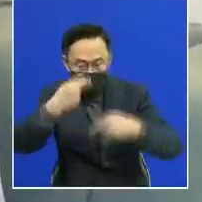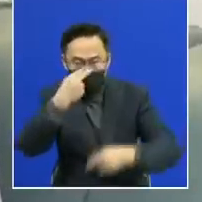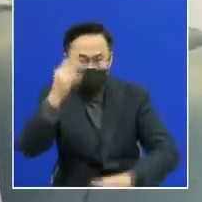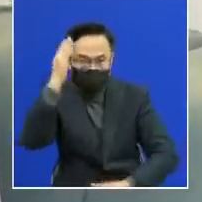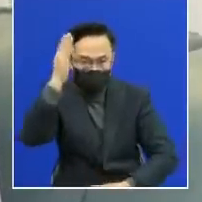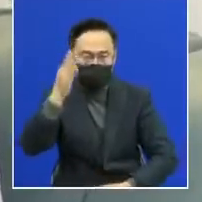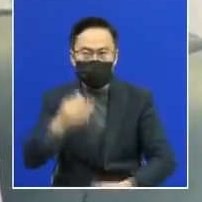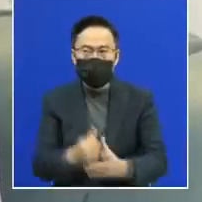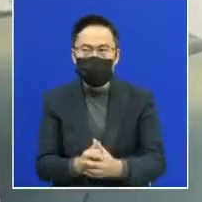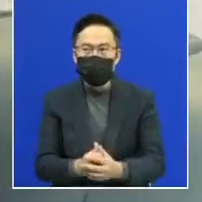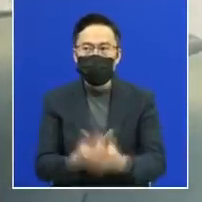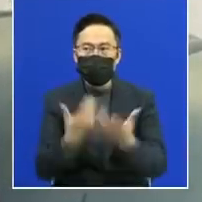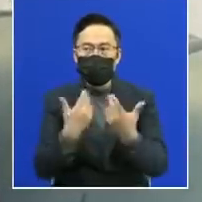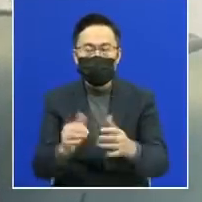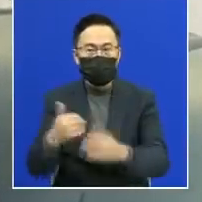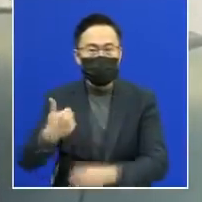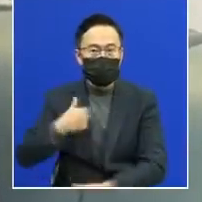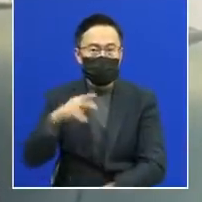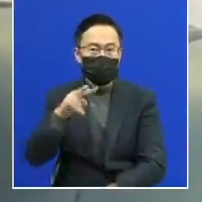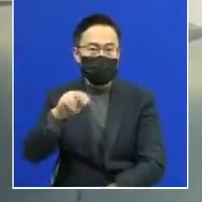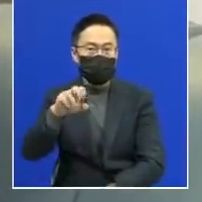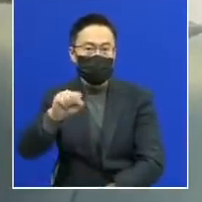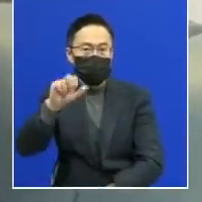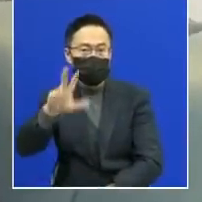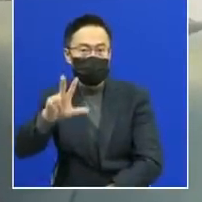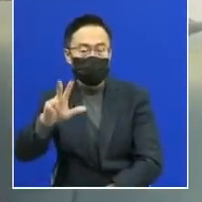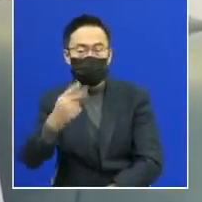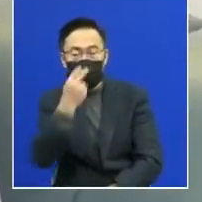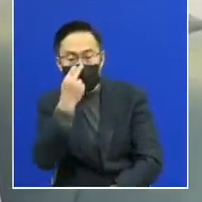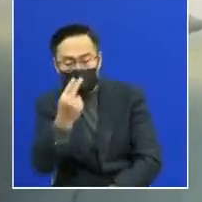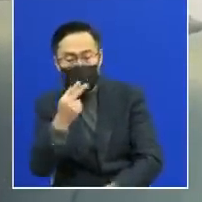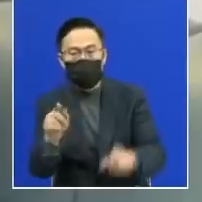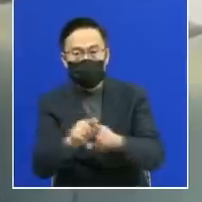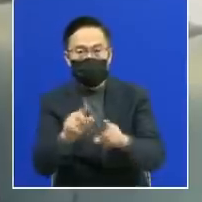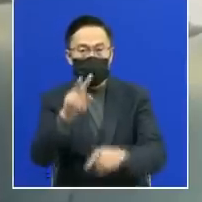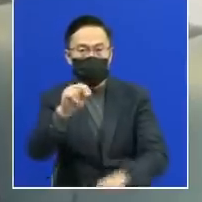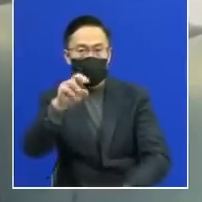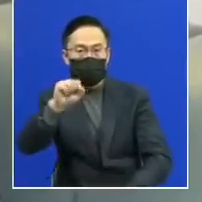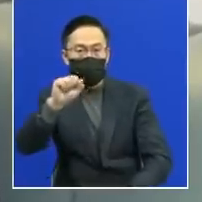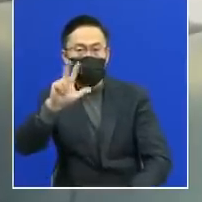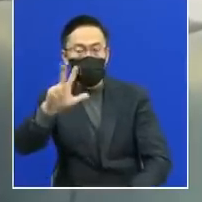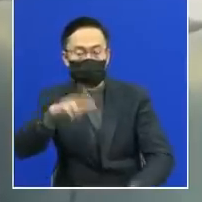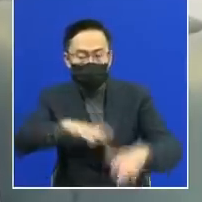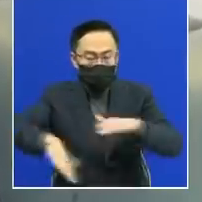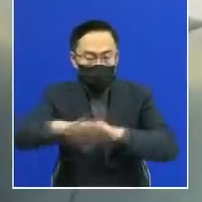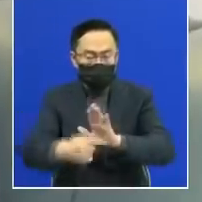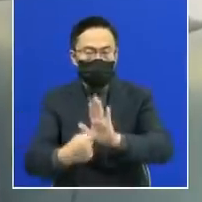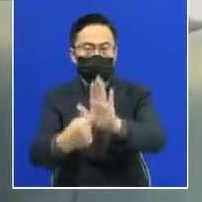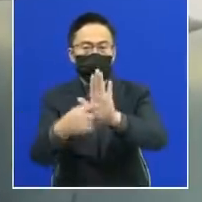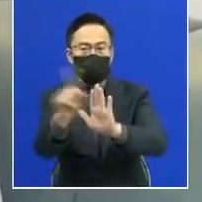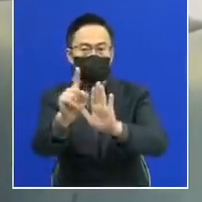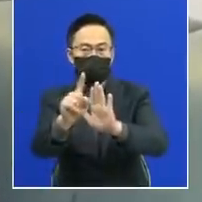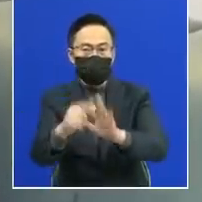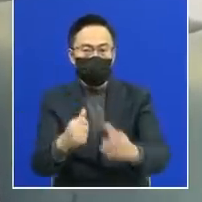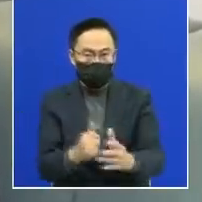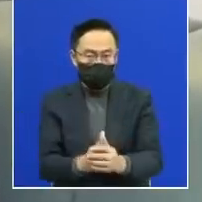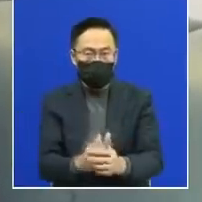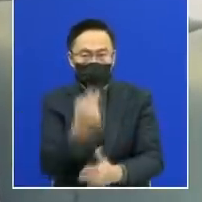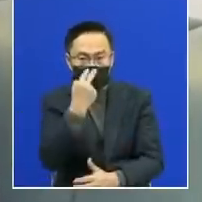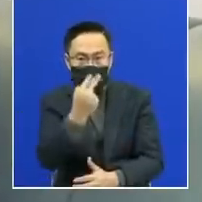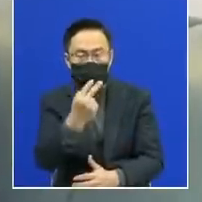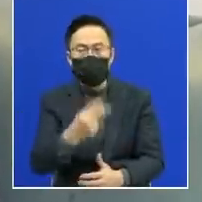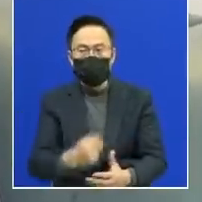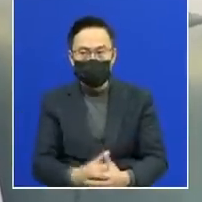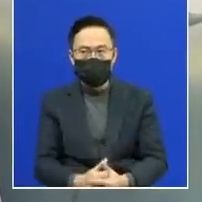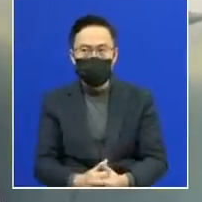มันเป็นเค้าอ้างว่าเป็นน.3นะครับทั้งที่เราก็ต้องให้ฝากที่เค้าแสดงหลักฐานในการว่าเป็นน.3จริงหรือไม่นะ